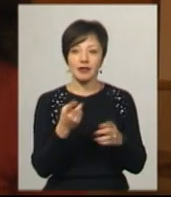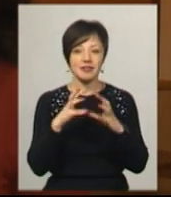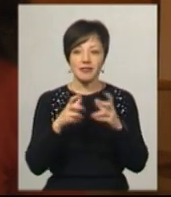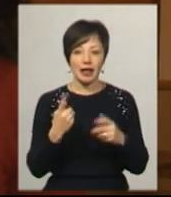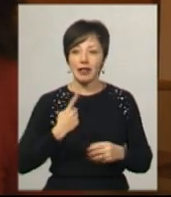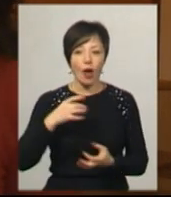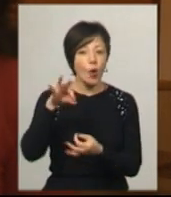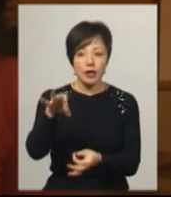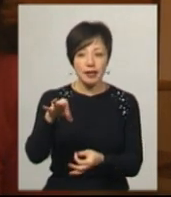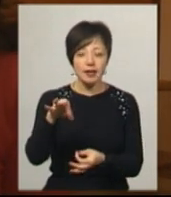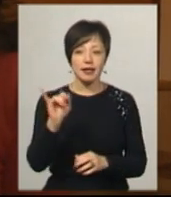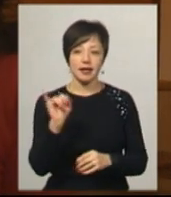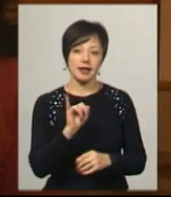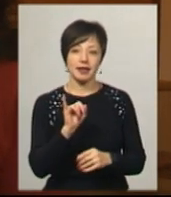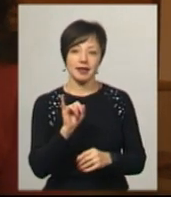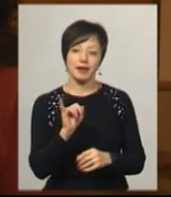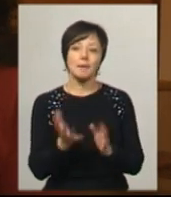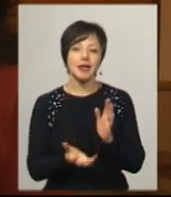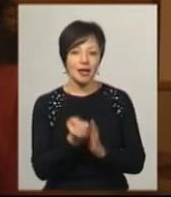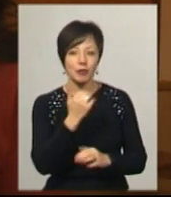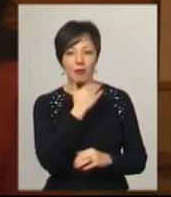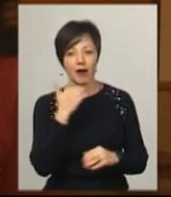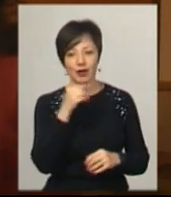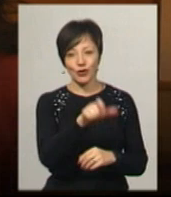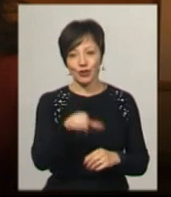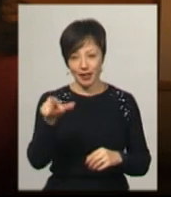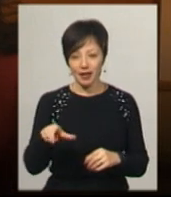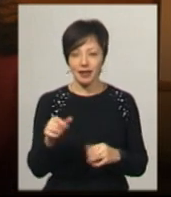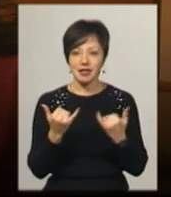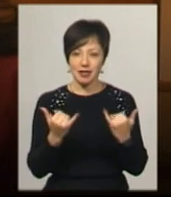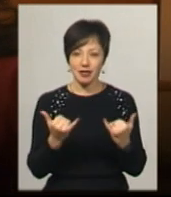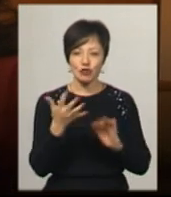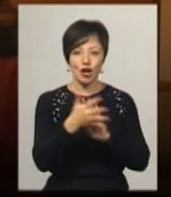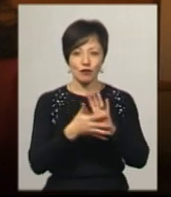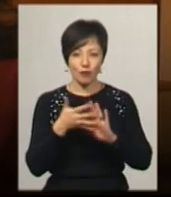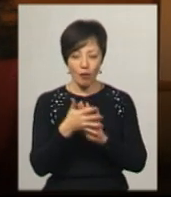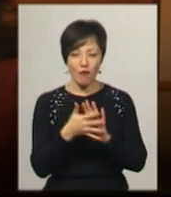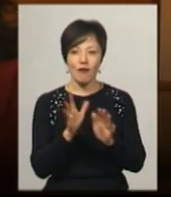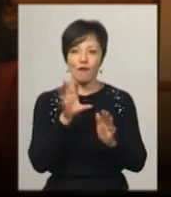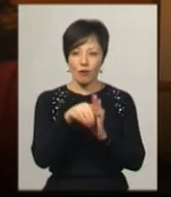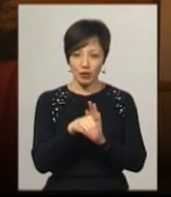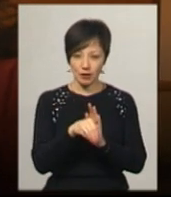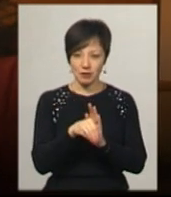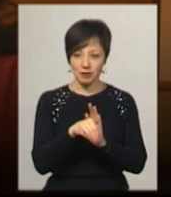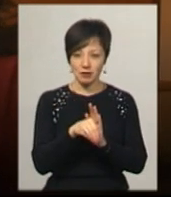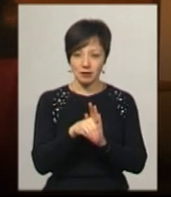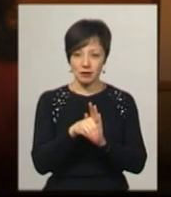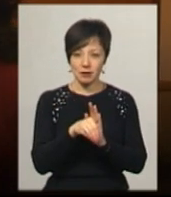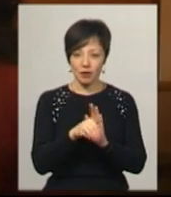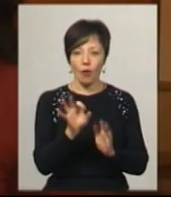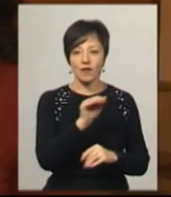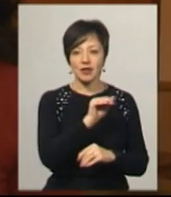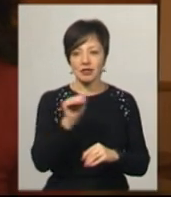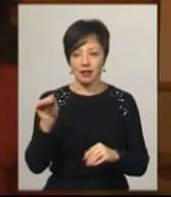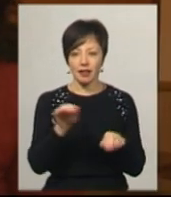не одні, і їх підтримують багато людей. І зараз жестова мова входить в мову